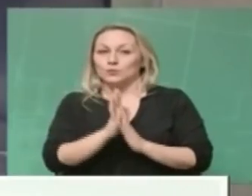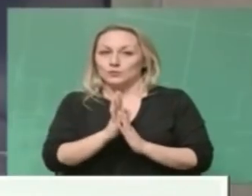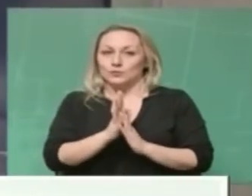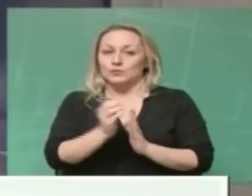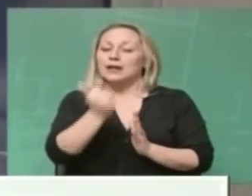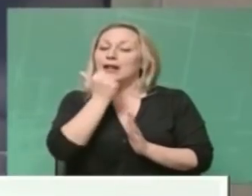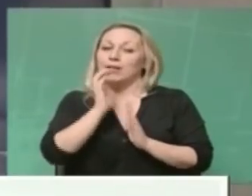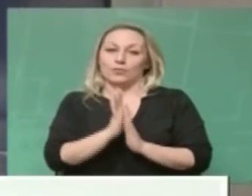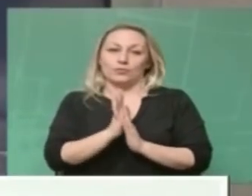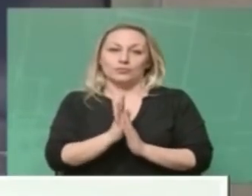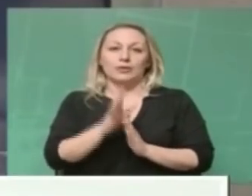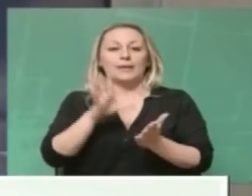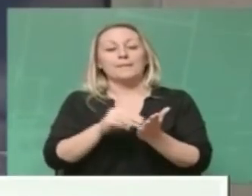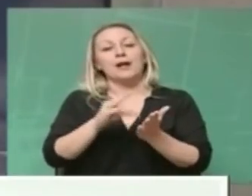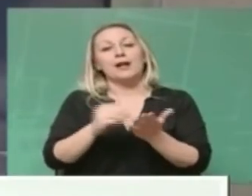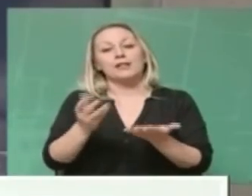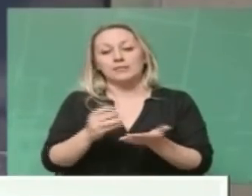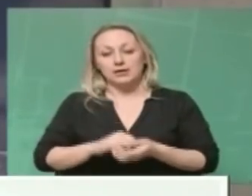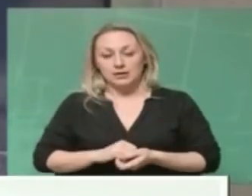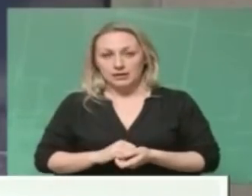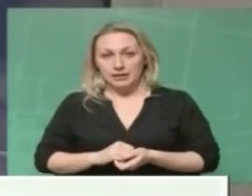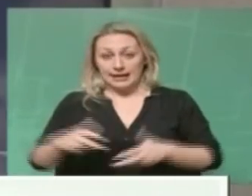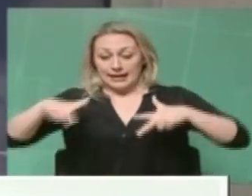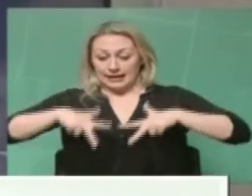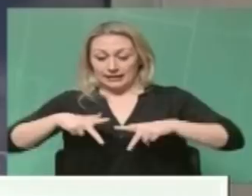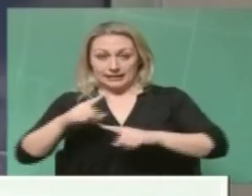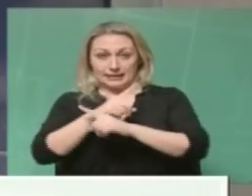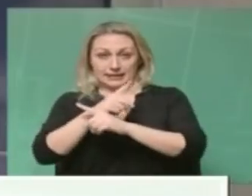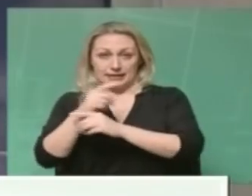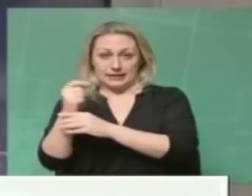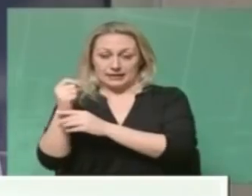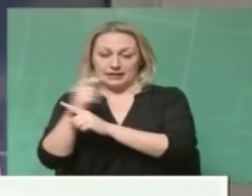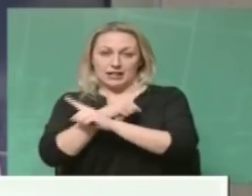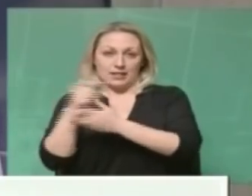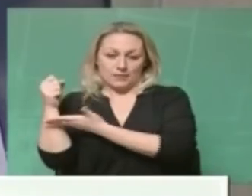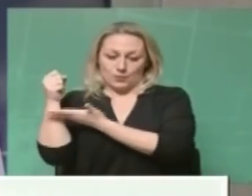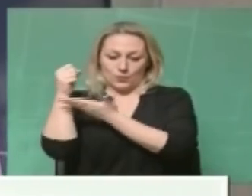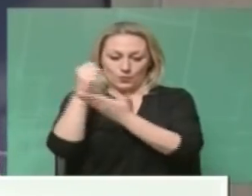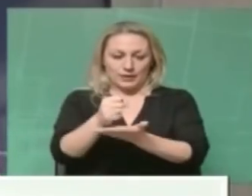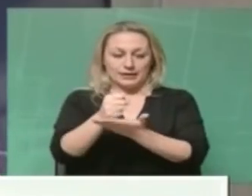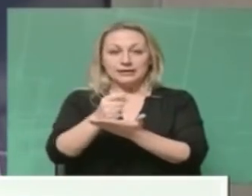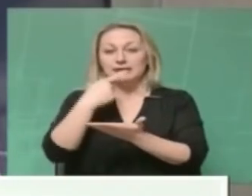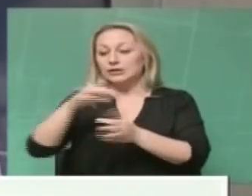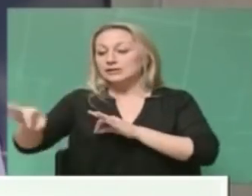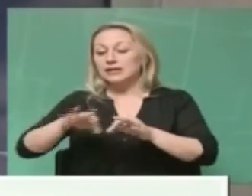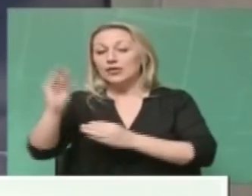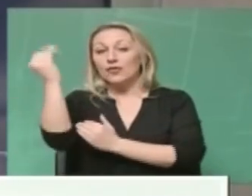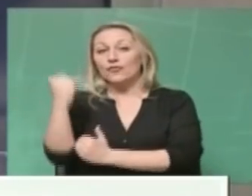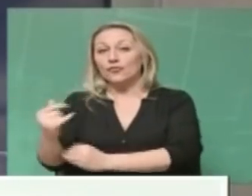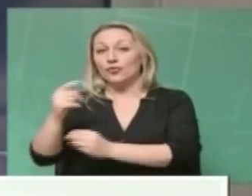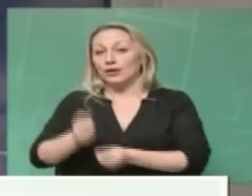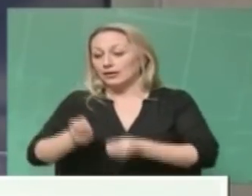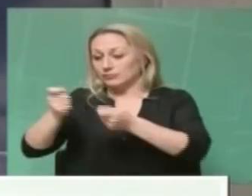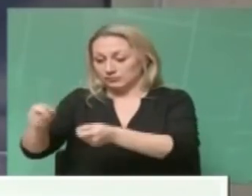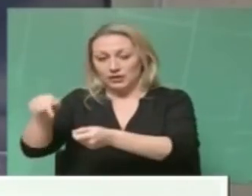πράγματα, όπως για παράδειγμα το γεγονός ότι η κρατική χρηματοδότηση, από ό,τι φαίνεται από το σχέδιο το οποίο έχουν καταθέσει στη Βουλή, είναι μειούμενη και